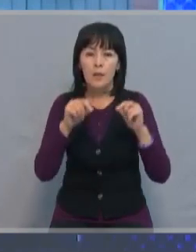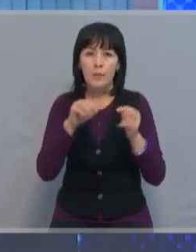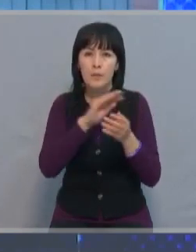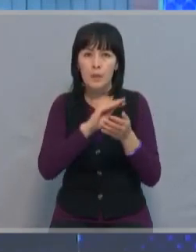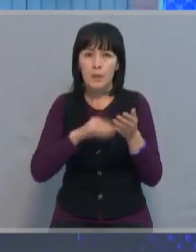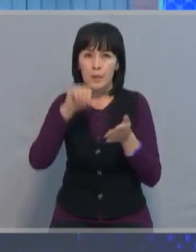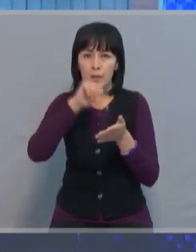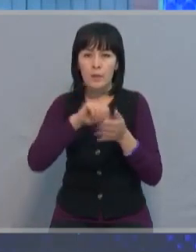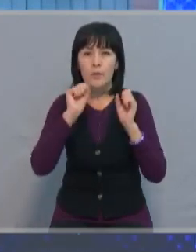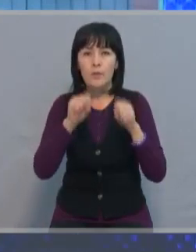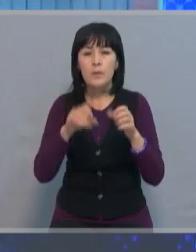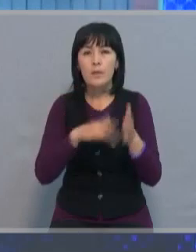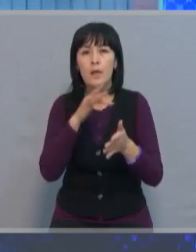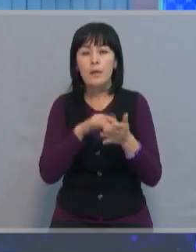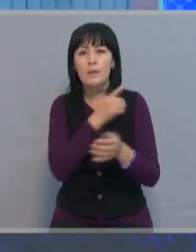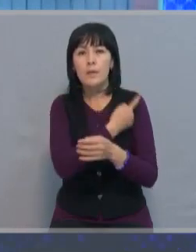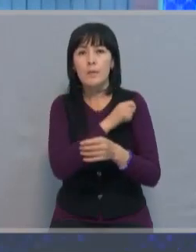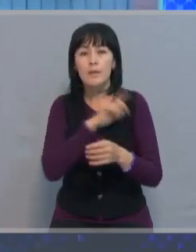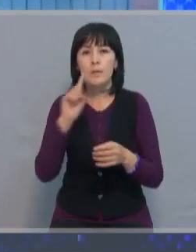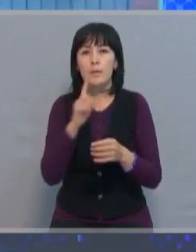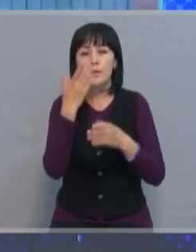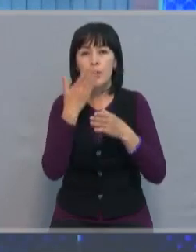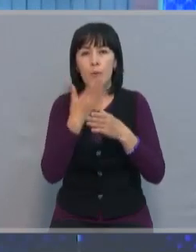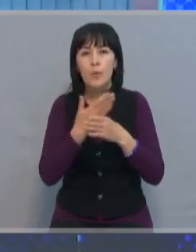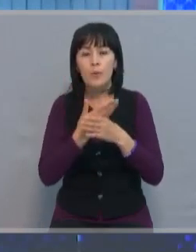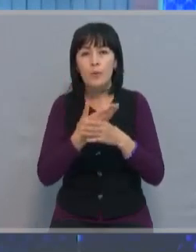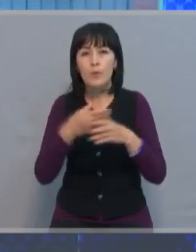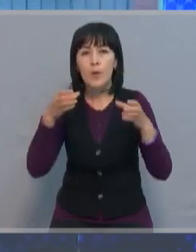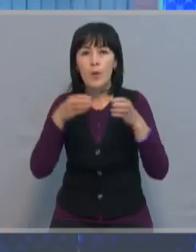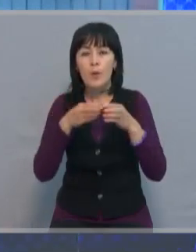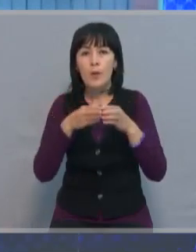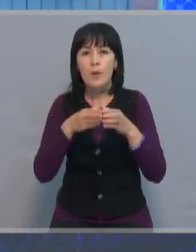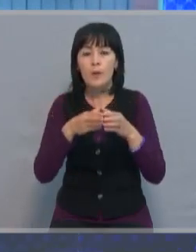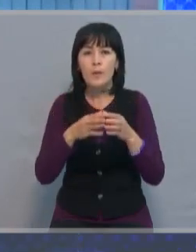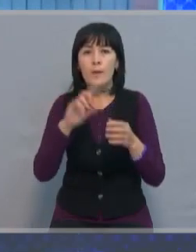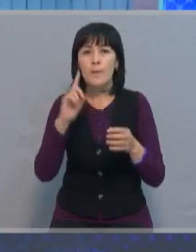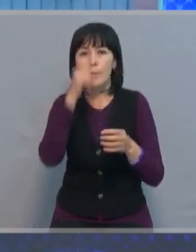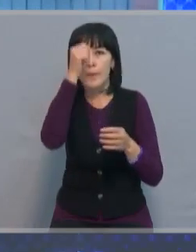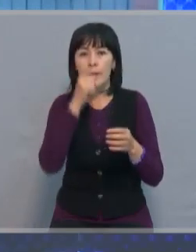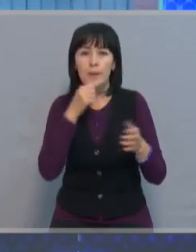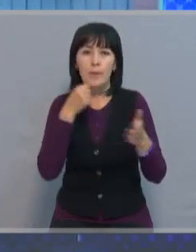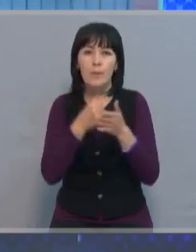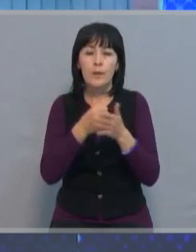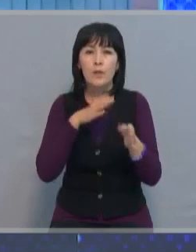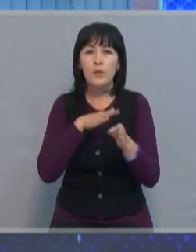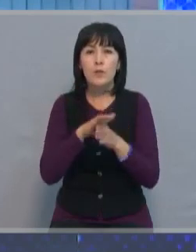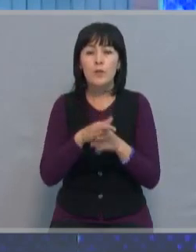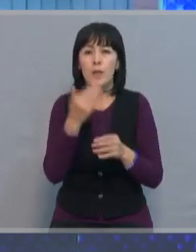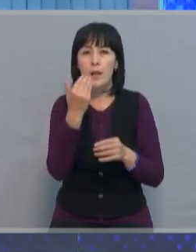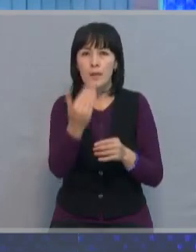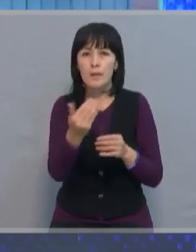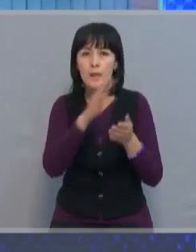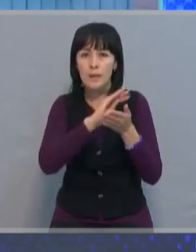болады. Қаламызда медициналық санитариялық алғашқы көмек көрсету ұйымдарына тіркелу науқаны бір айдан бері жүргізілуде. Ал сіз